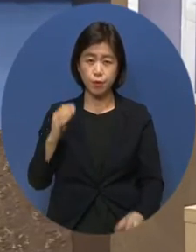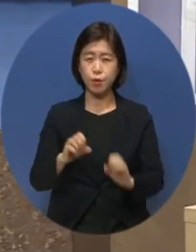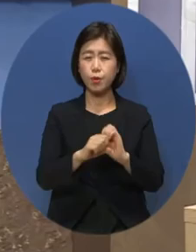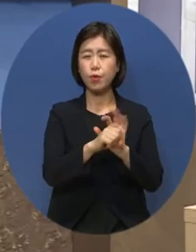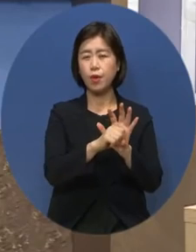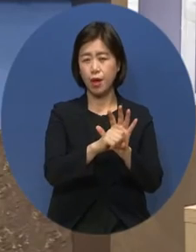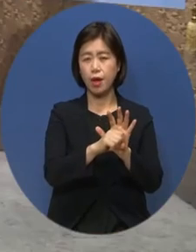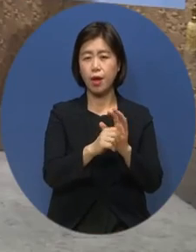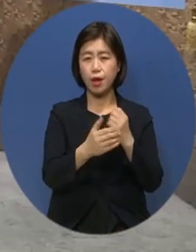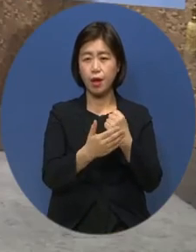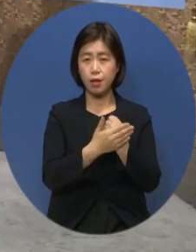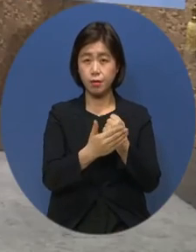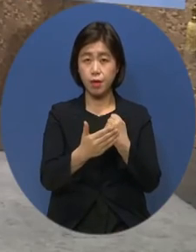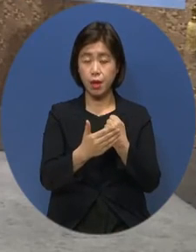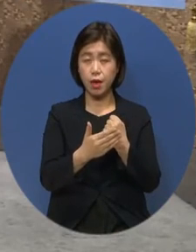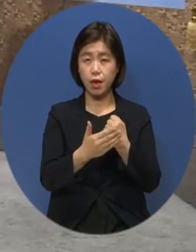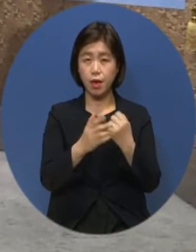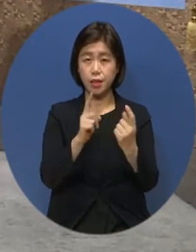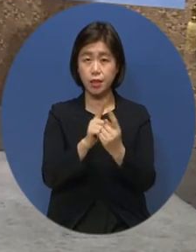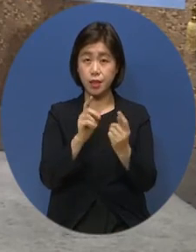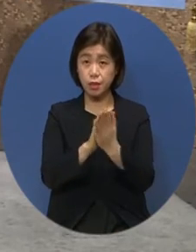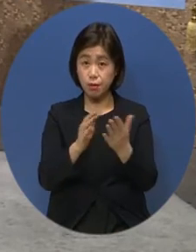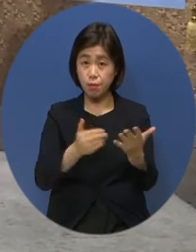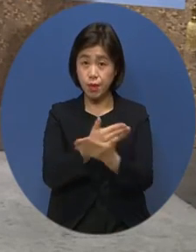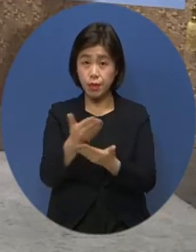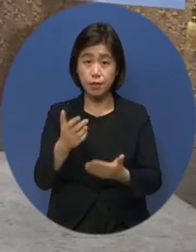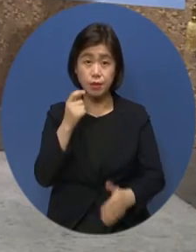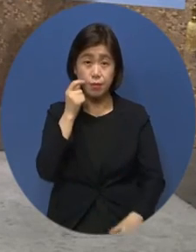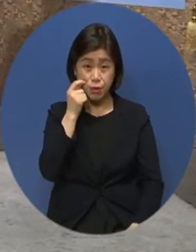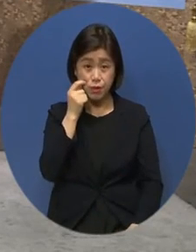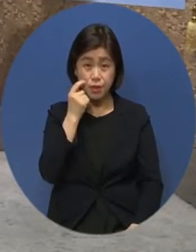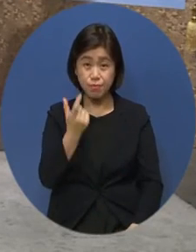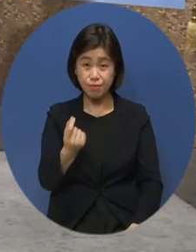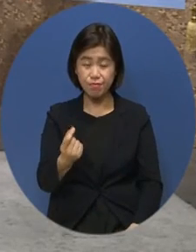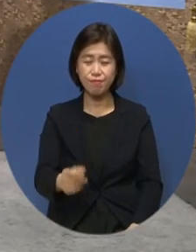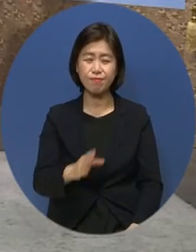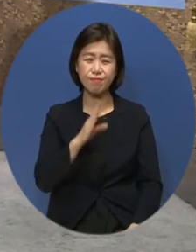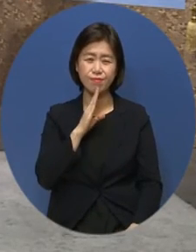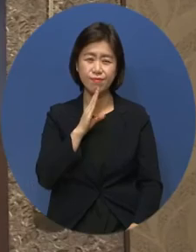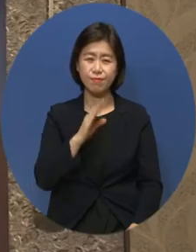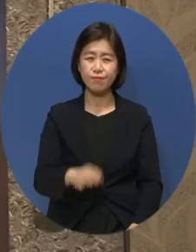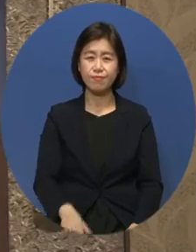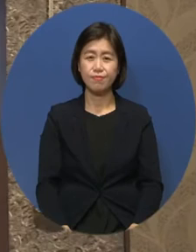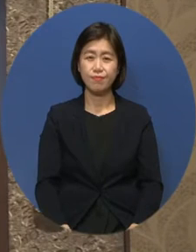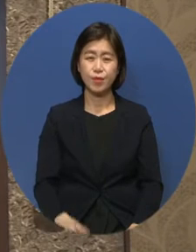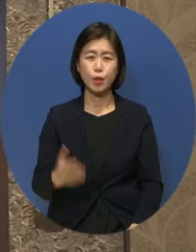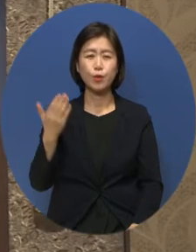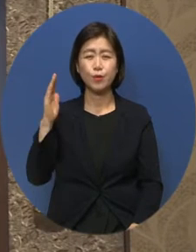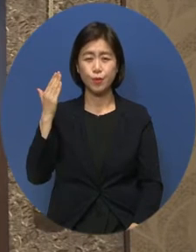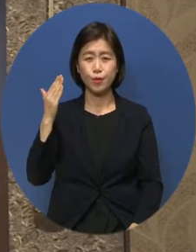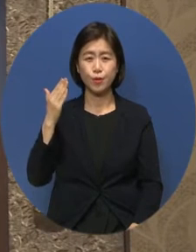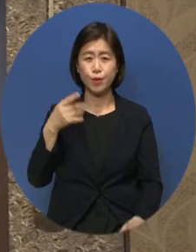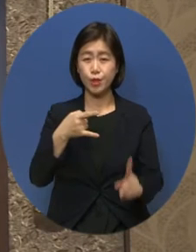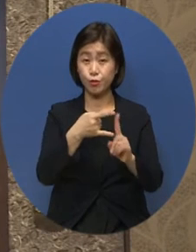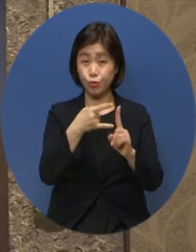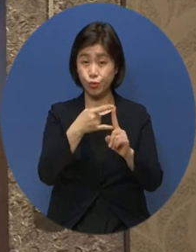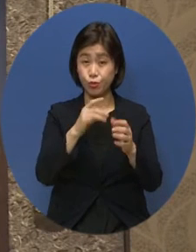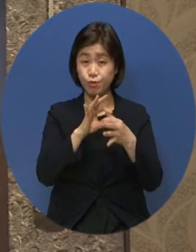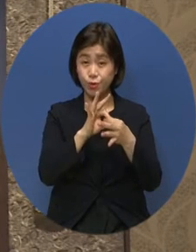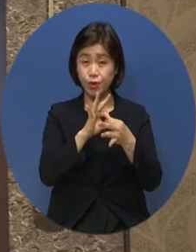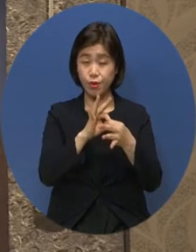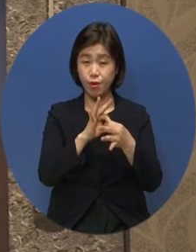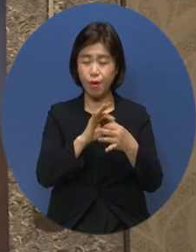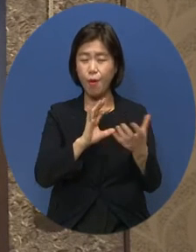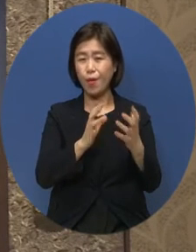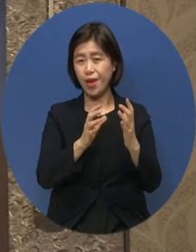못하고 비대면 으로 주로 소통 이라던지 교류가 이루어 지게 네요 4 말씀에서 하였음 주민을 통해서 일을